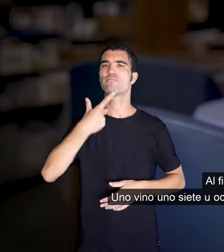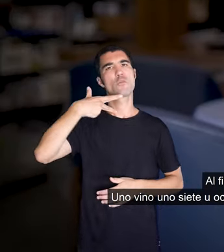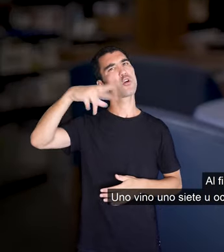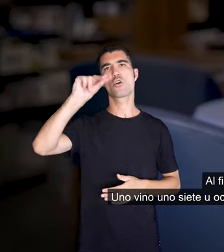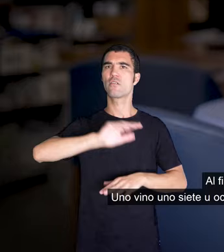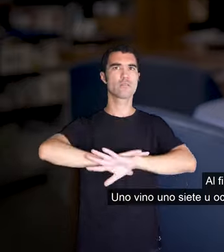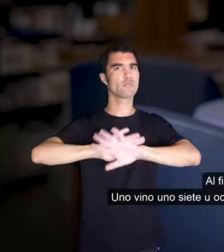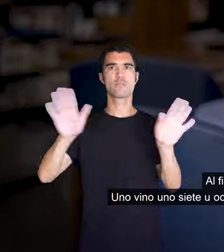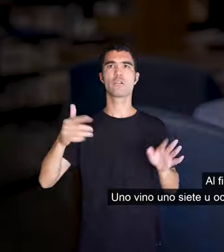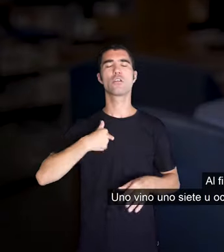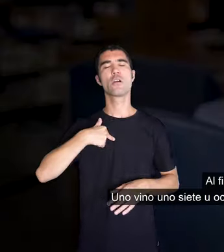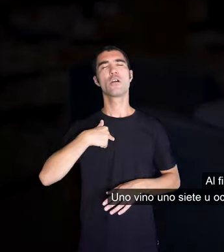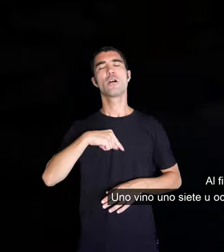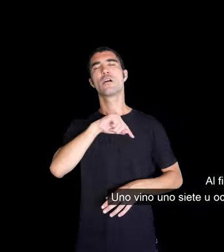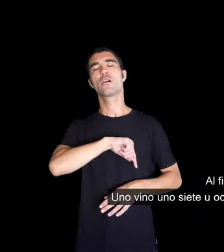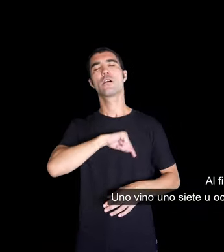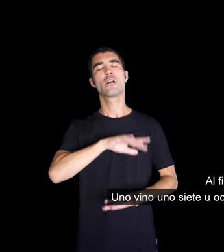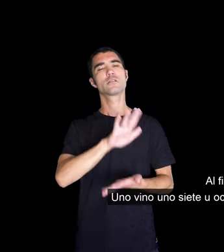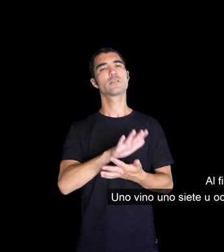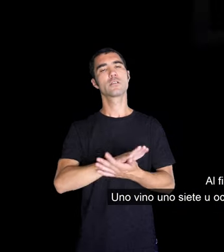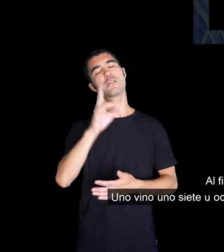vull fer, vull dir, vull dormir tranquil.